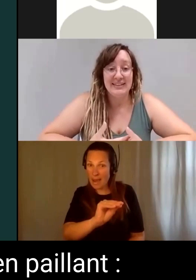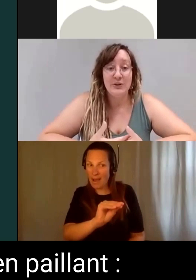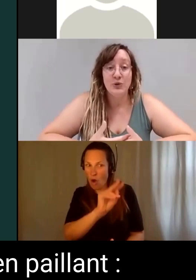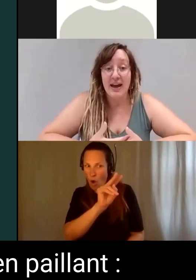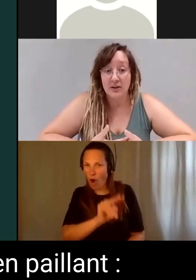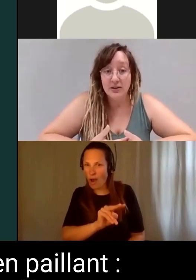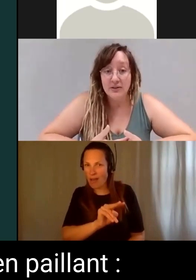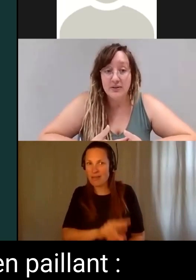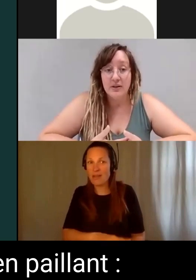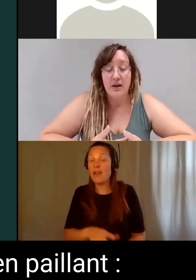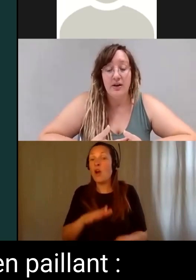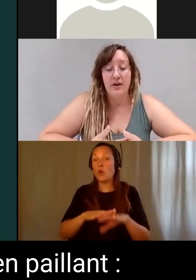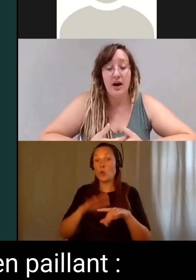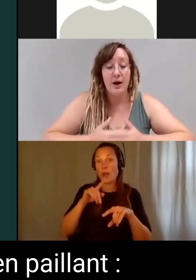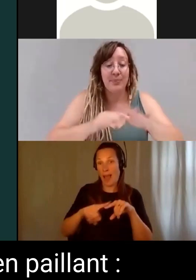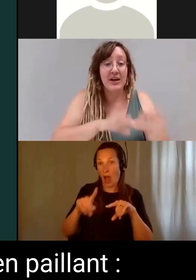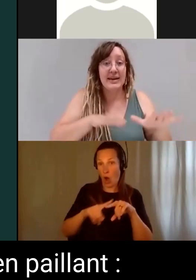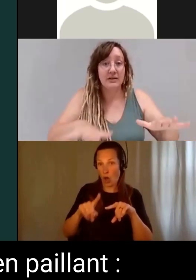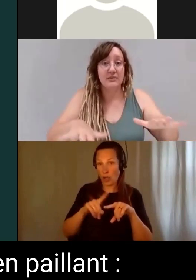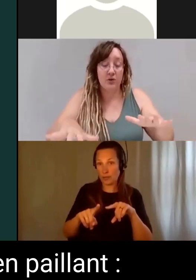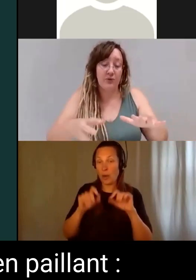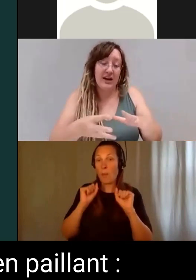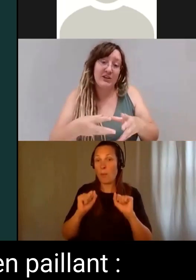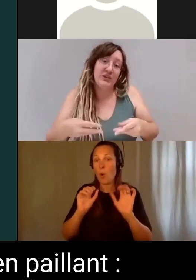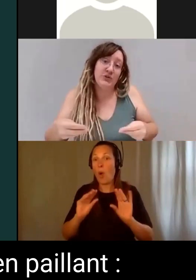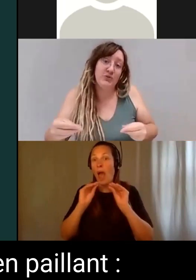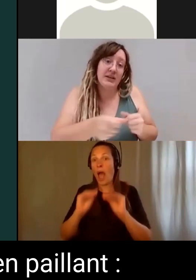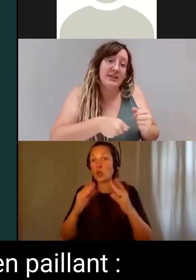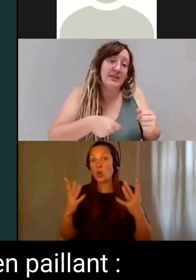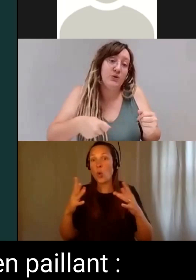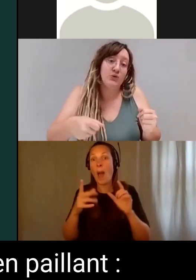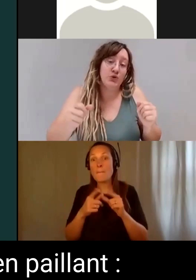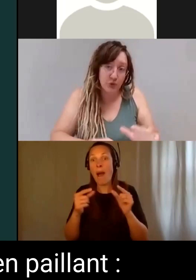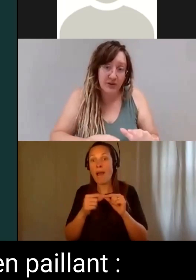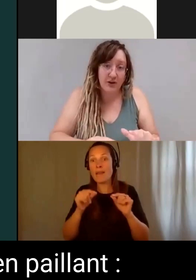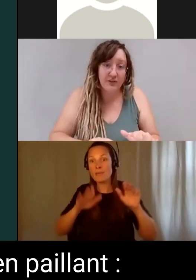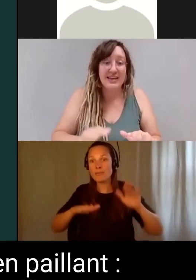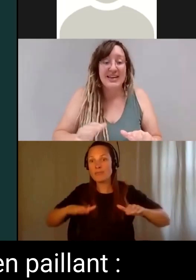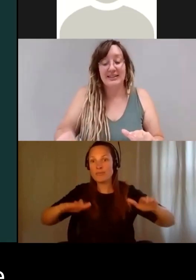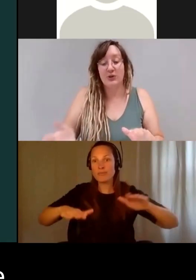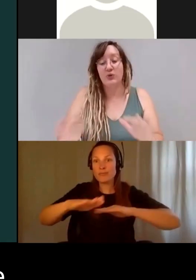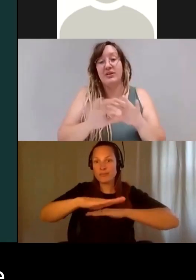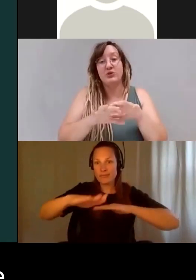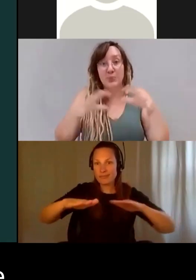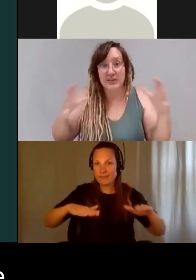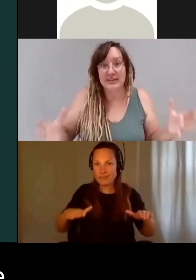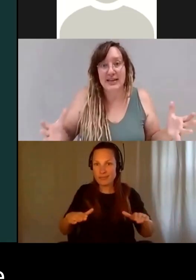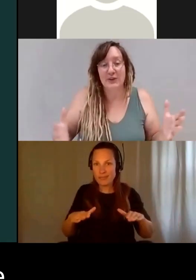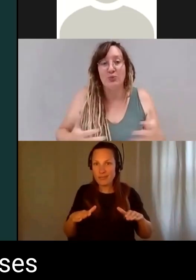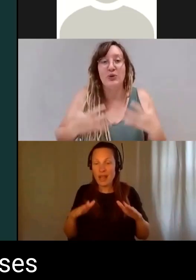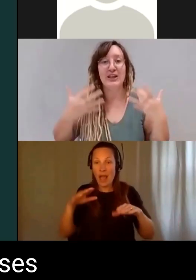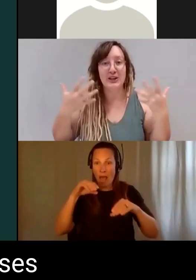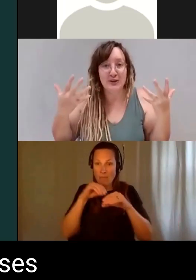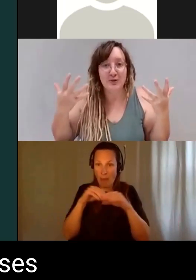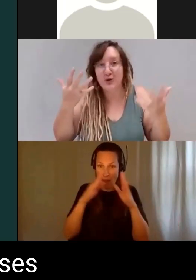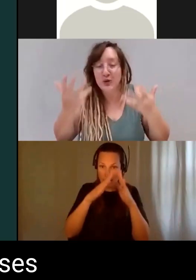aussi aider nos carottes en paillant. On va rajouter du paillis sur nos carottes qui sont dans une petite serre.